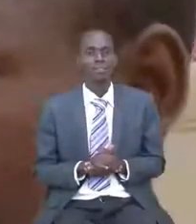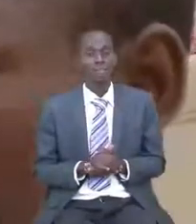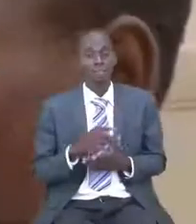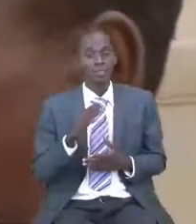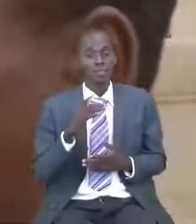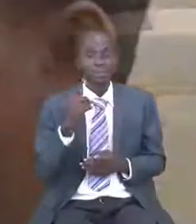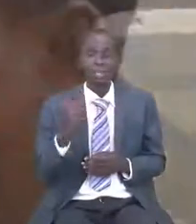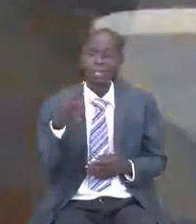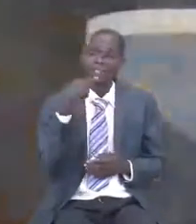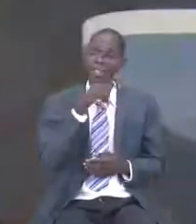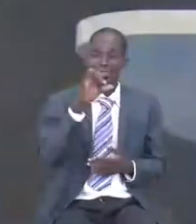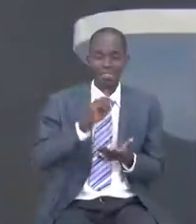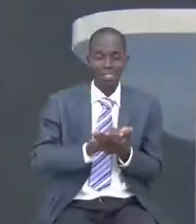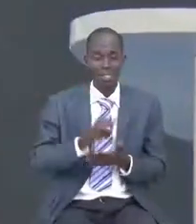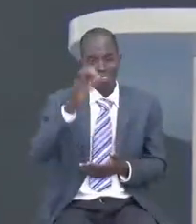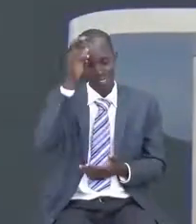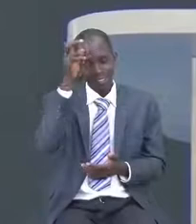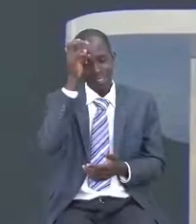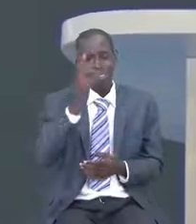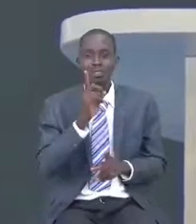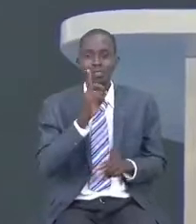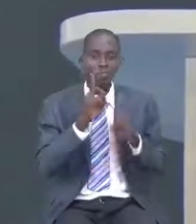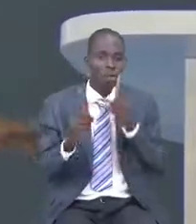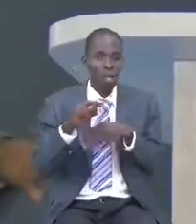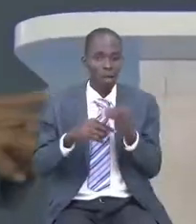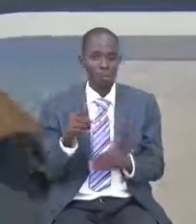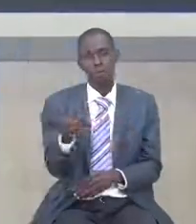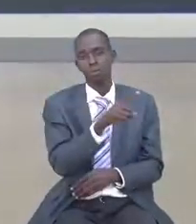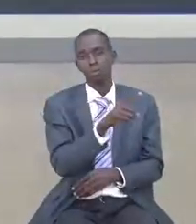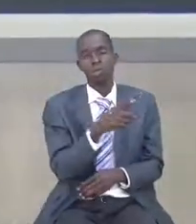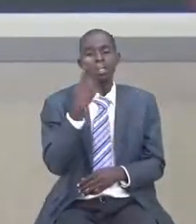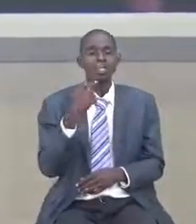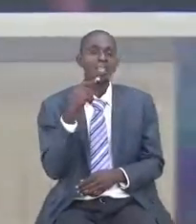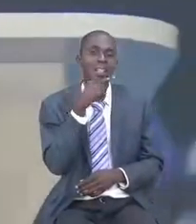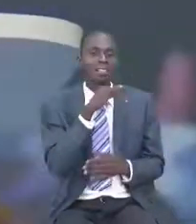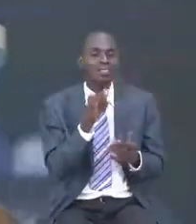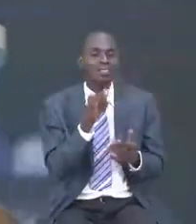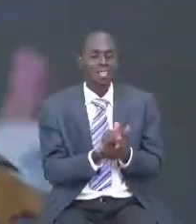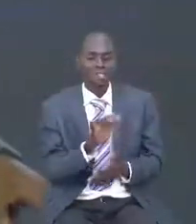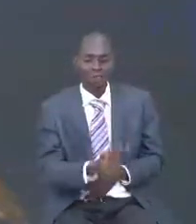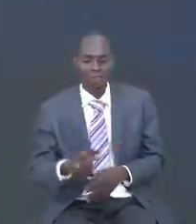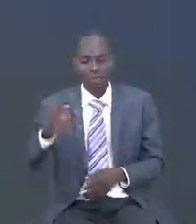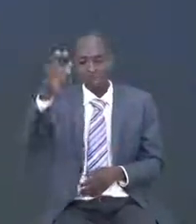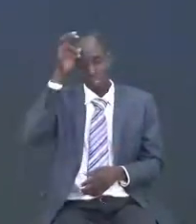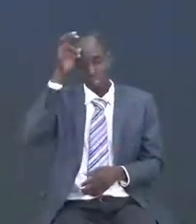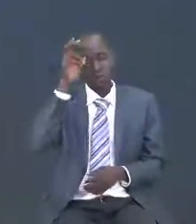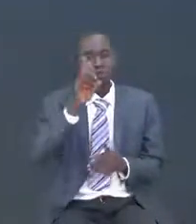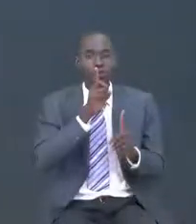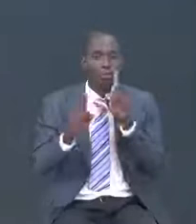Les mensonges que Satan raconte sur toi, les mensonges que les enfants du diable racontent sur